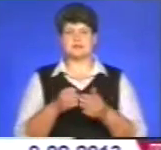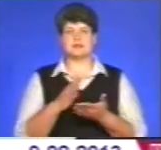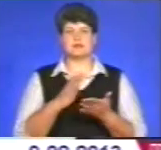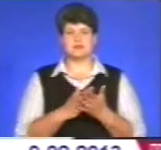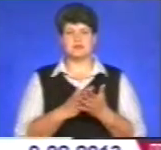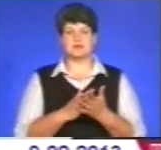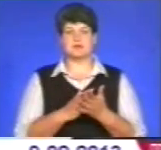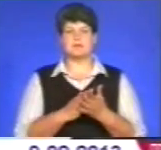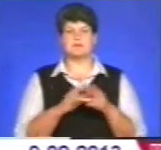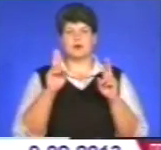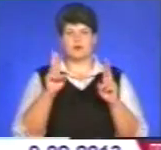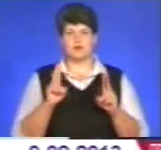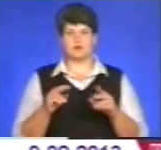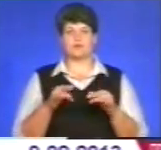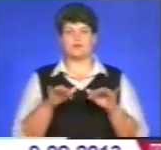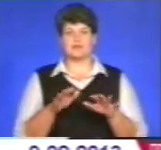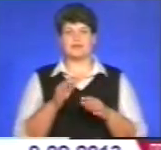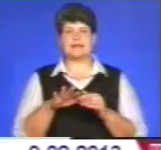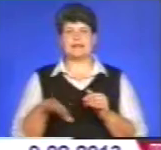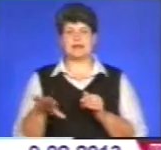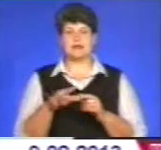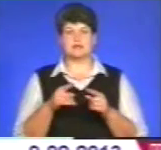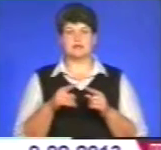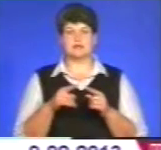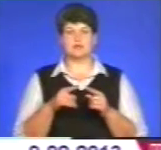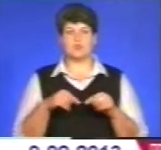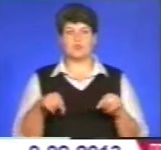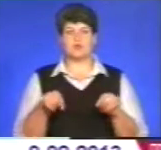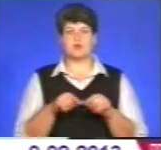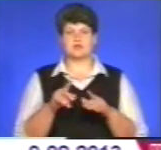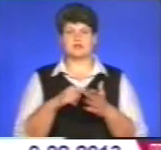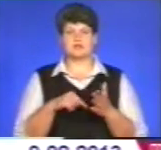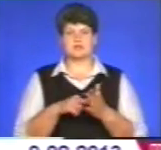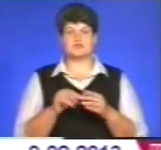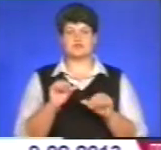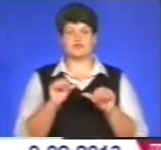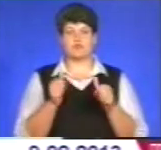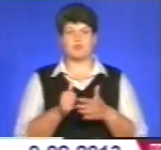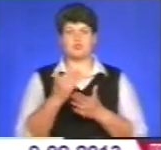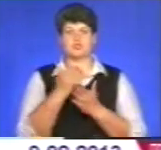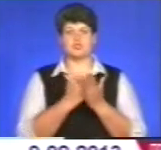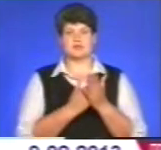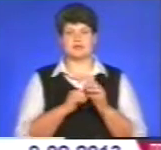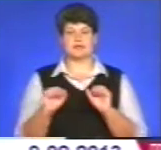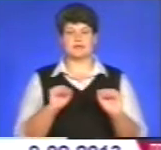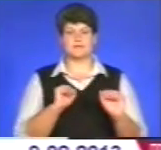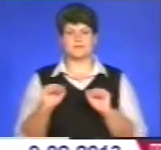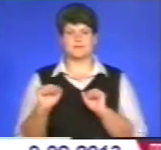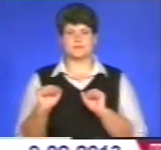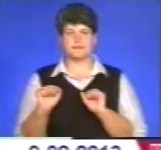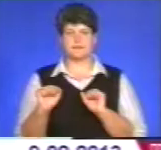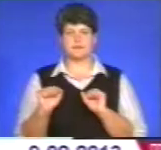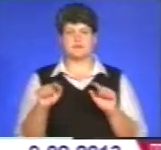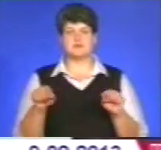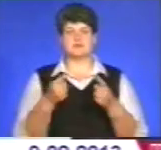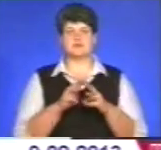основи функціонування територіальних органів міністерства, сформований штаб, призначені керівники. При створенні